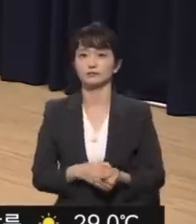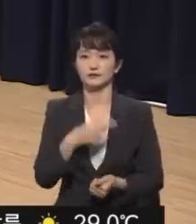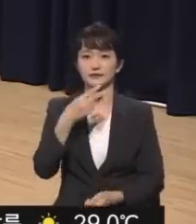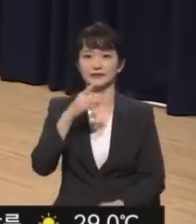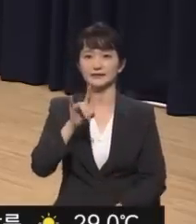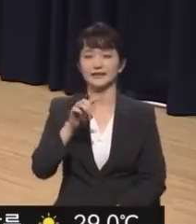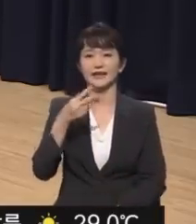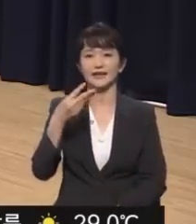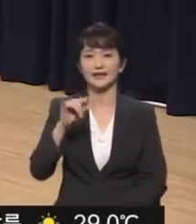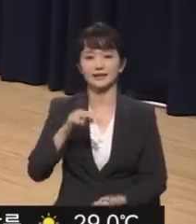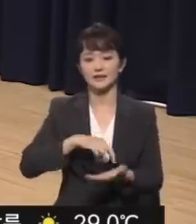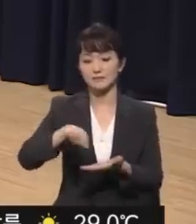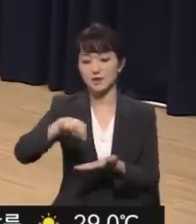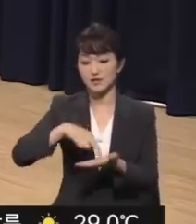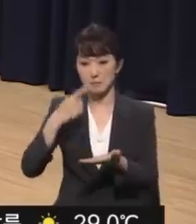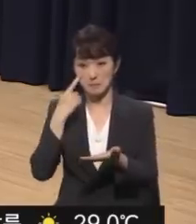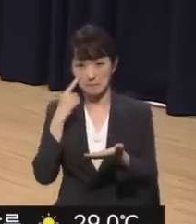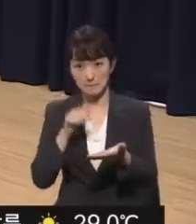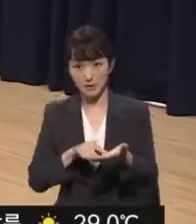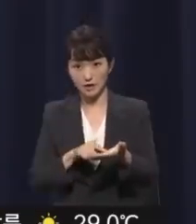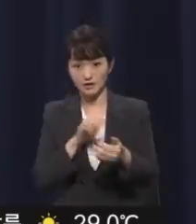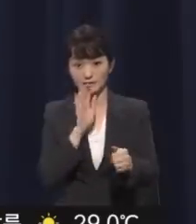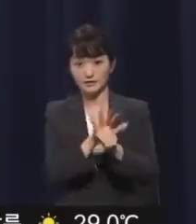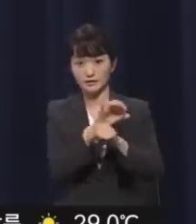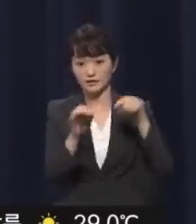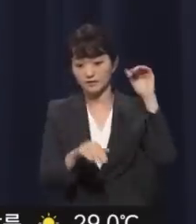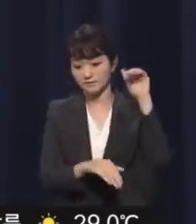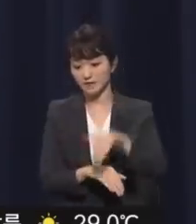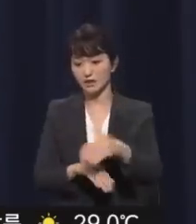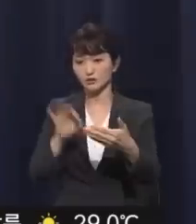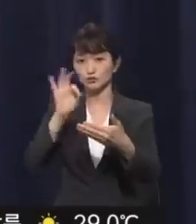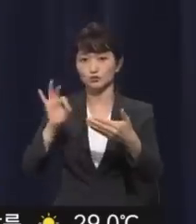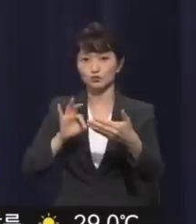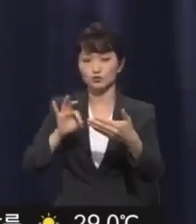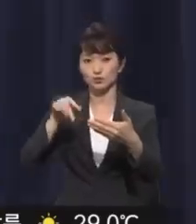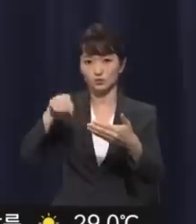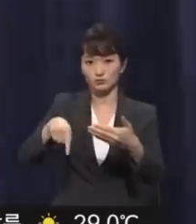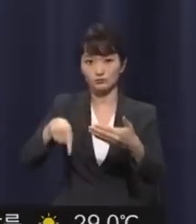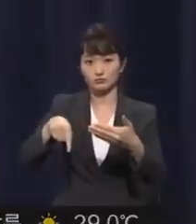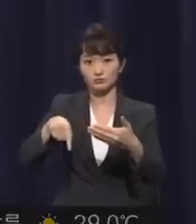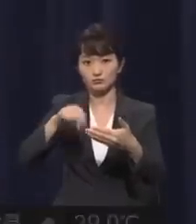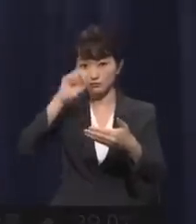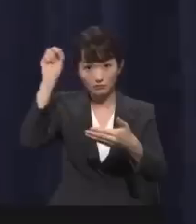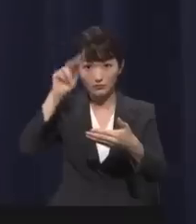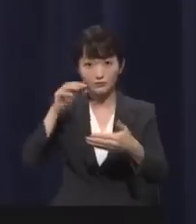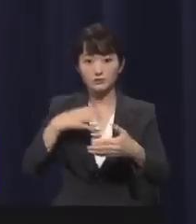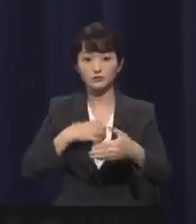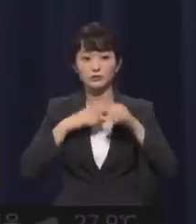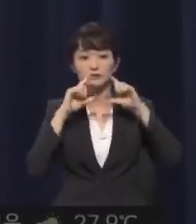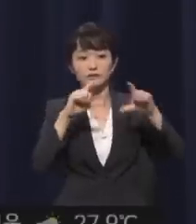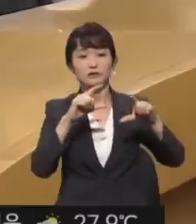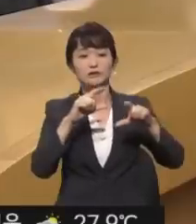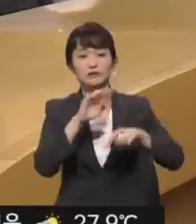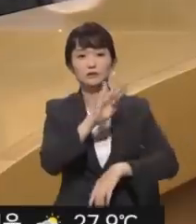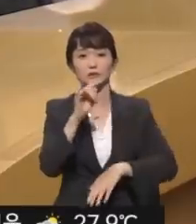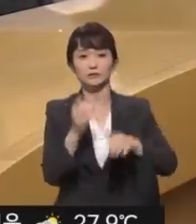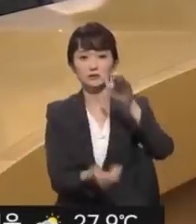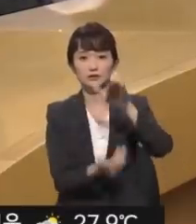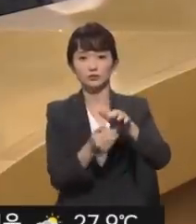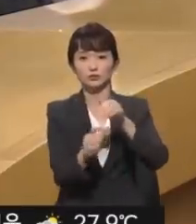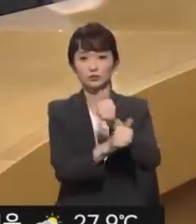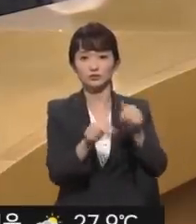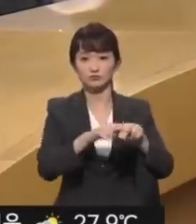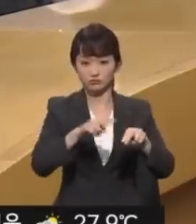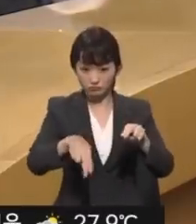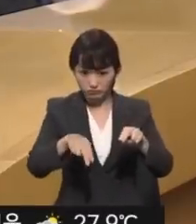내부 총질 문자가 밖으로 나가면서 지출이 9% 정도 떨어져 껏 은요 그러더니 비상사태 라고 하면서 배현진 최고 부터 딜레이 사태를 합니다